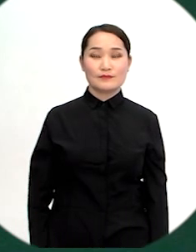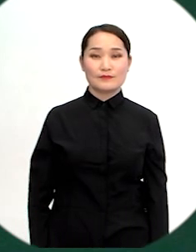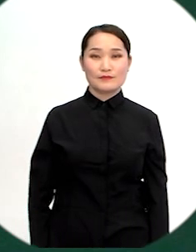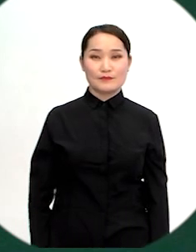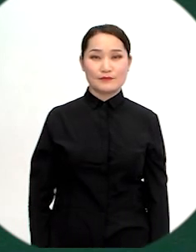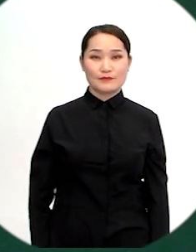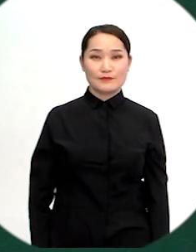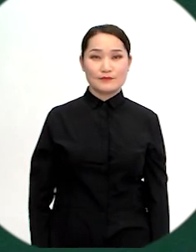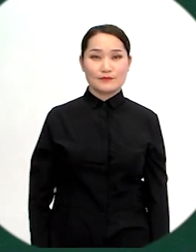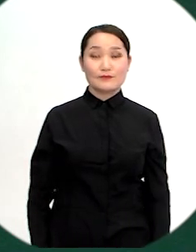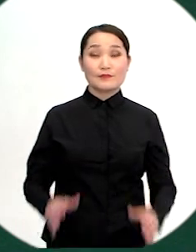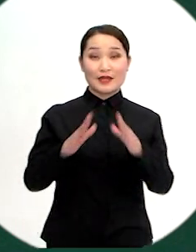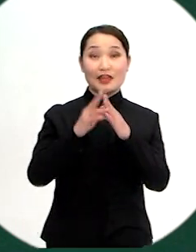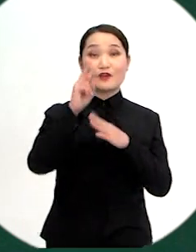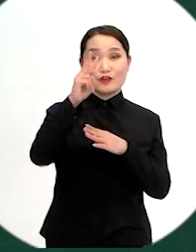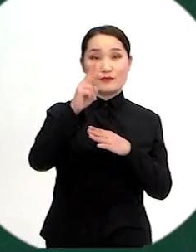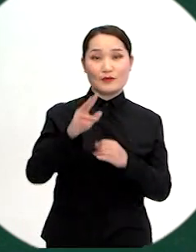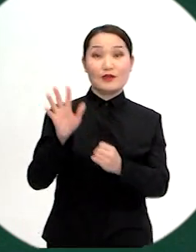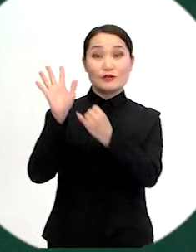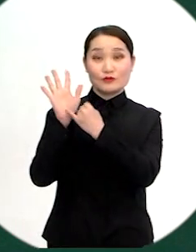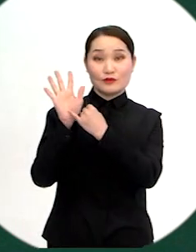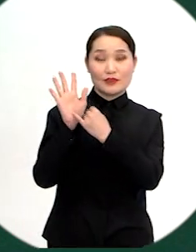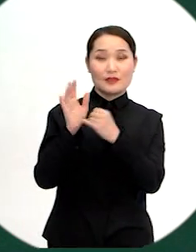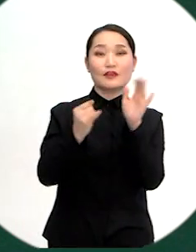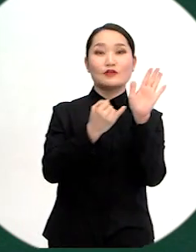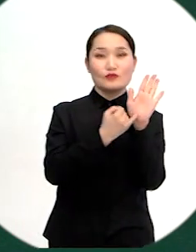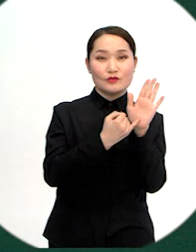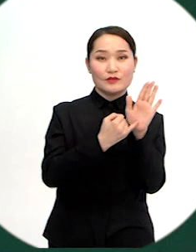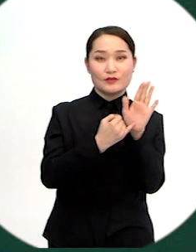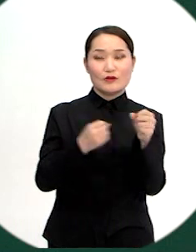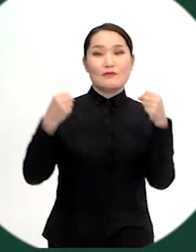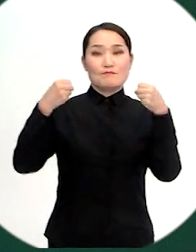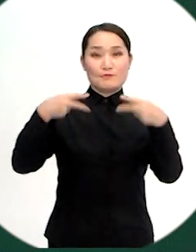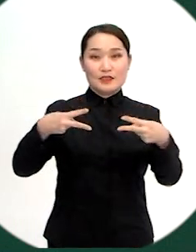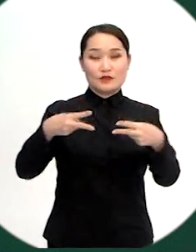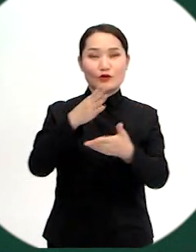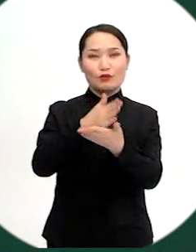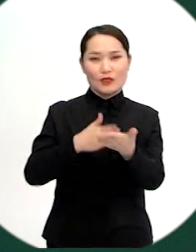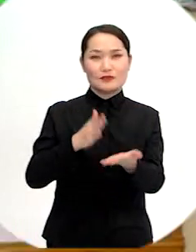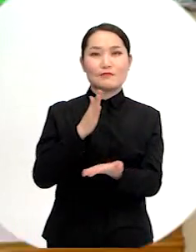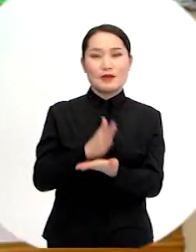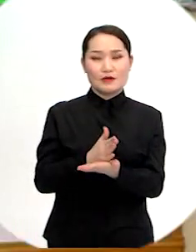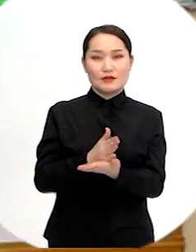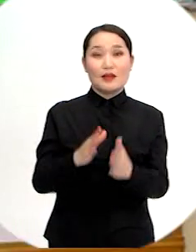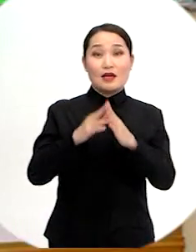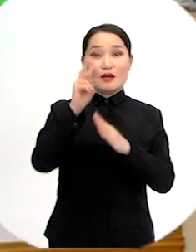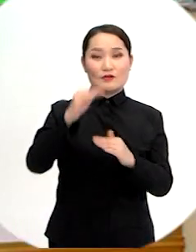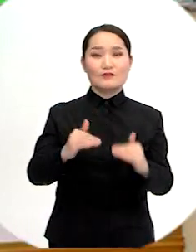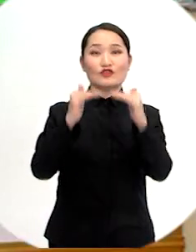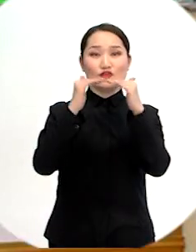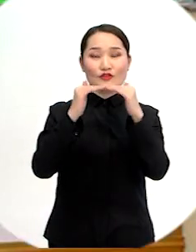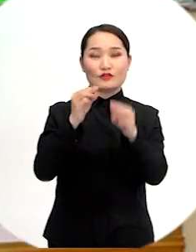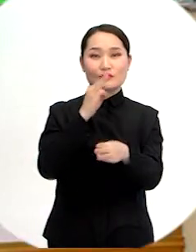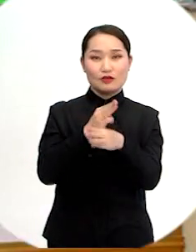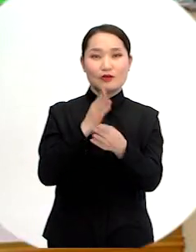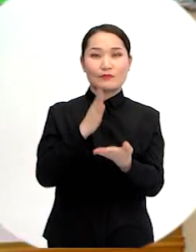Аруу ойрма 6, 6-аар хуваагдсан буюу тэнцүү. хуваагдсан учраас 12 маань